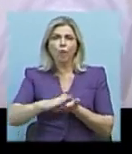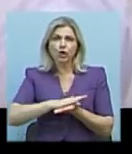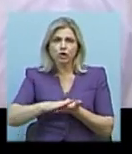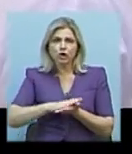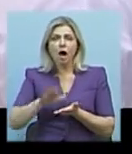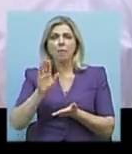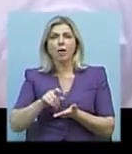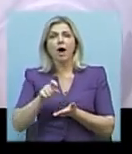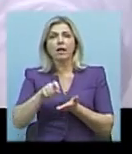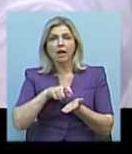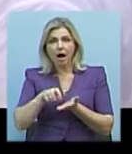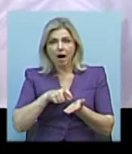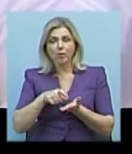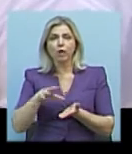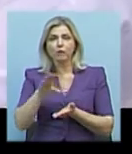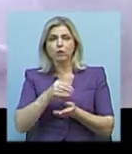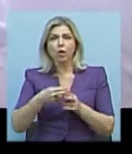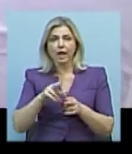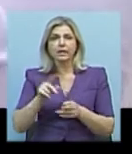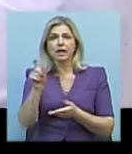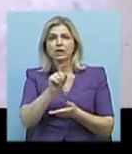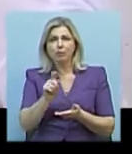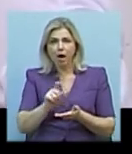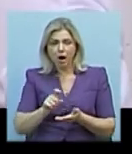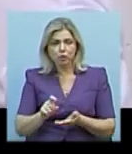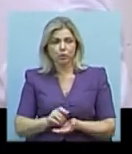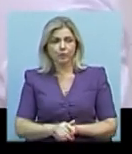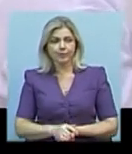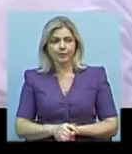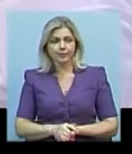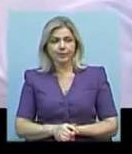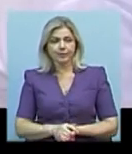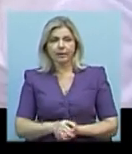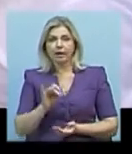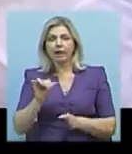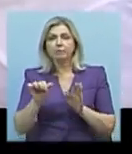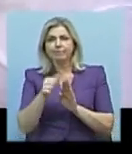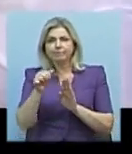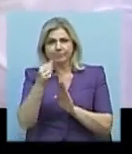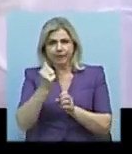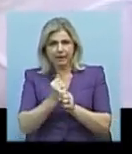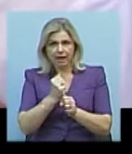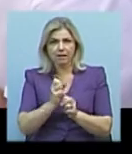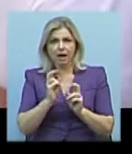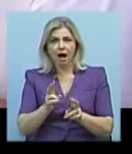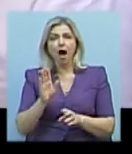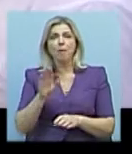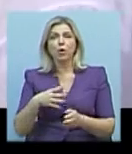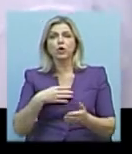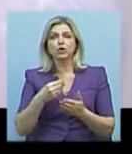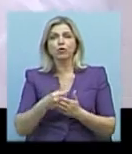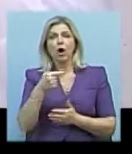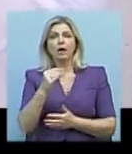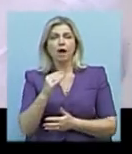паяльну лампу і її всю смажу, відбиваю деякі от моменти тут є. Потім я йду, свій графік